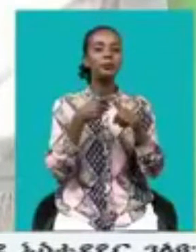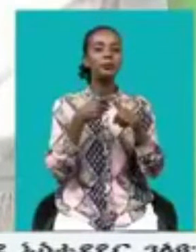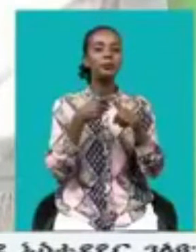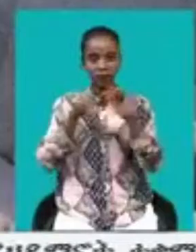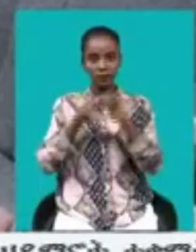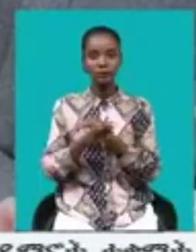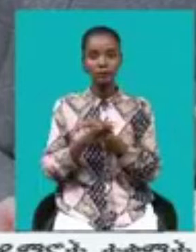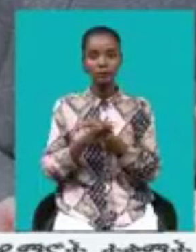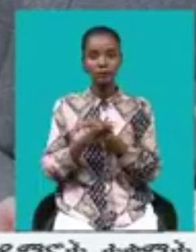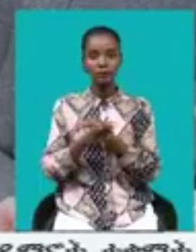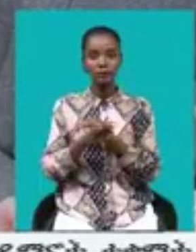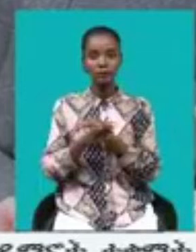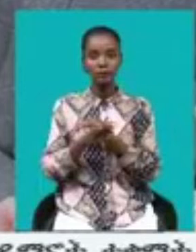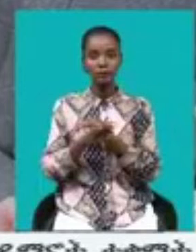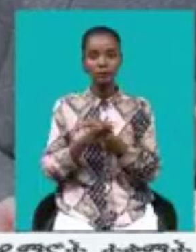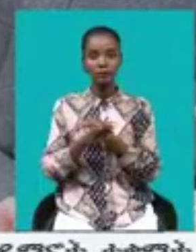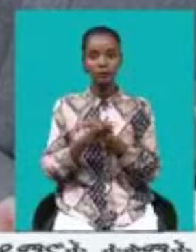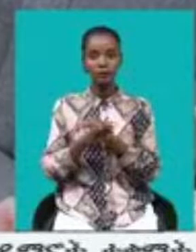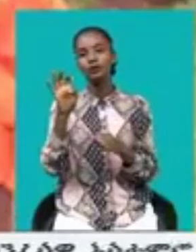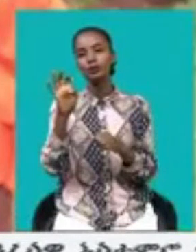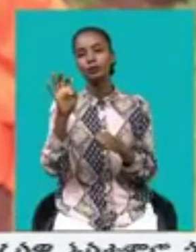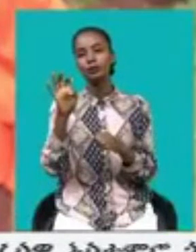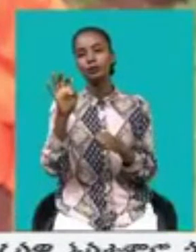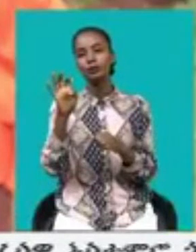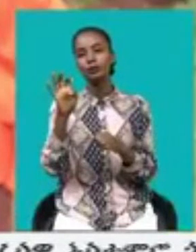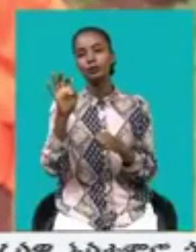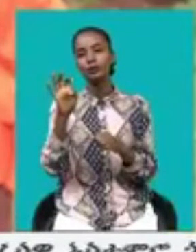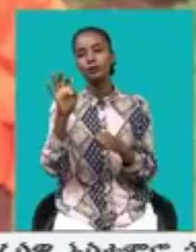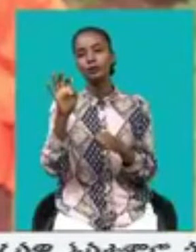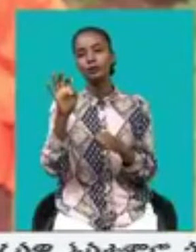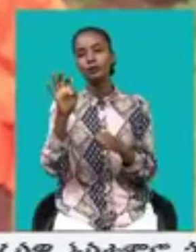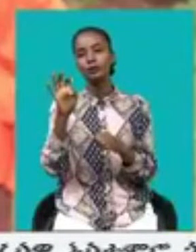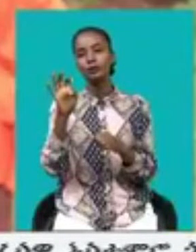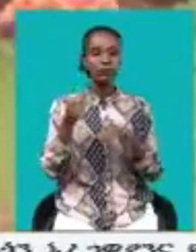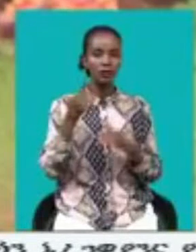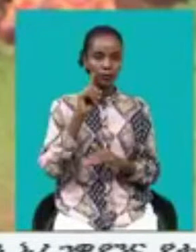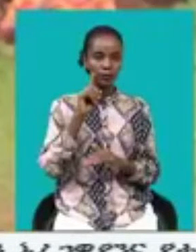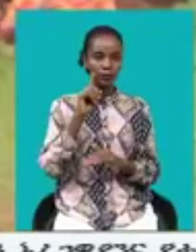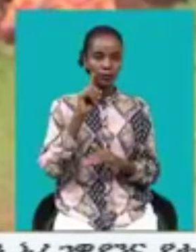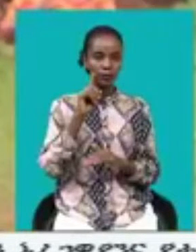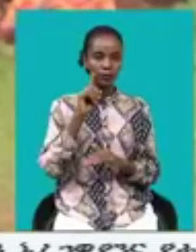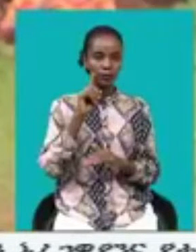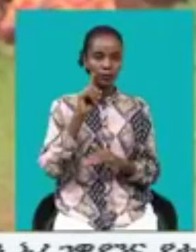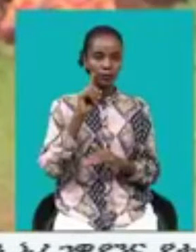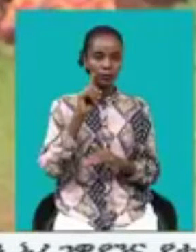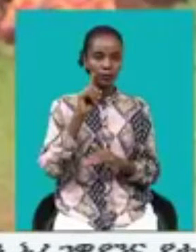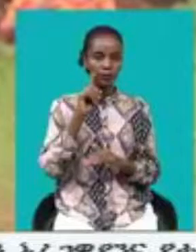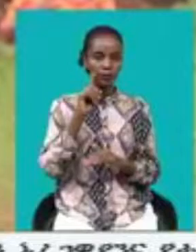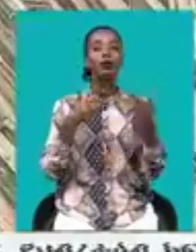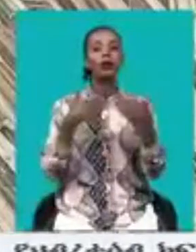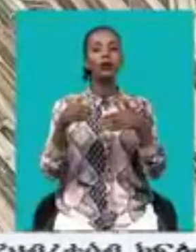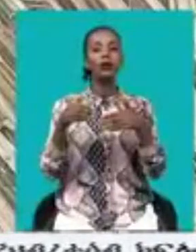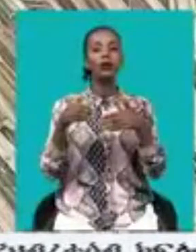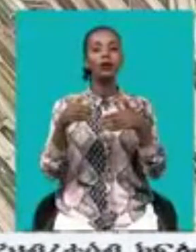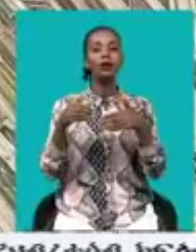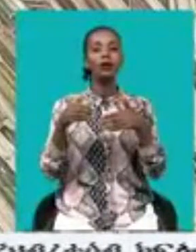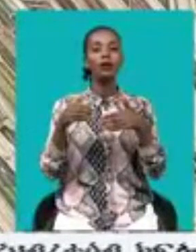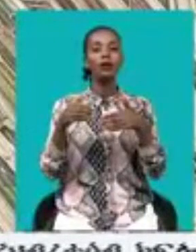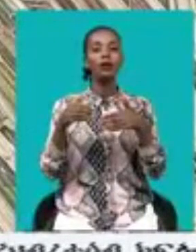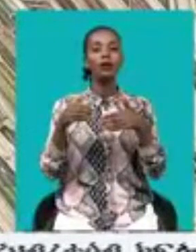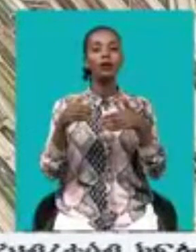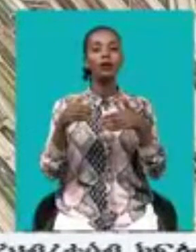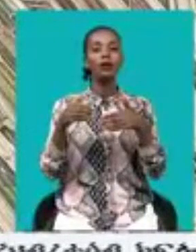ማቴሪያል እስከምናሟላ ድረስ ወደ 400 ሺህ የሚጠጋ ገንዘብ ነው ወጪ የሆነው ማለት ነው። በቀላል ወጪ በቀላል